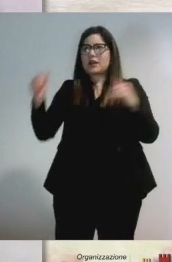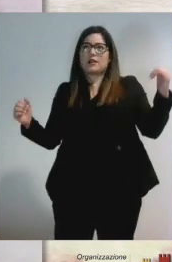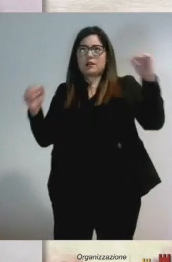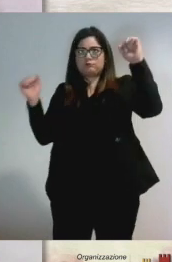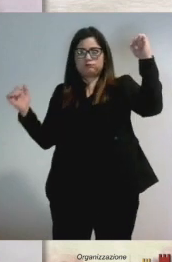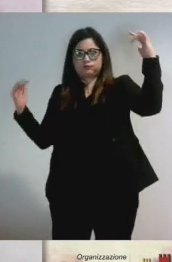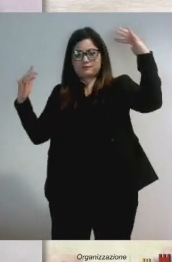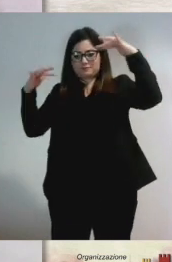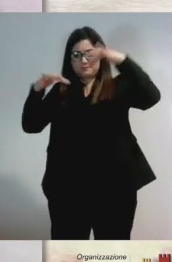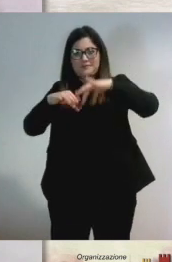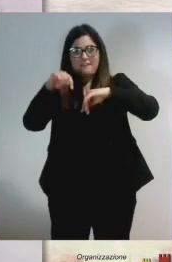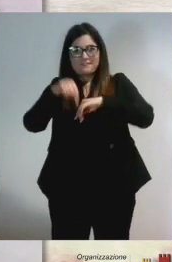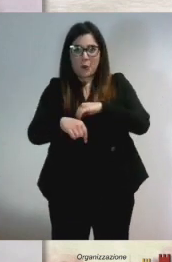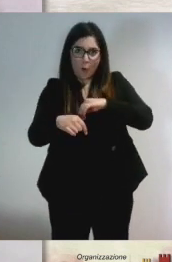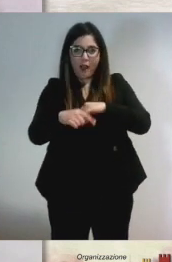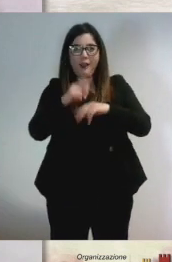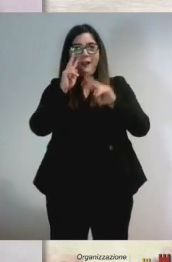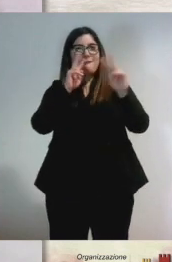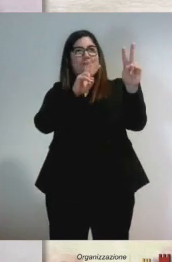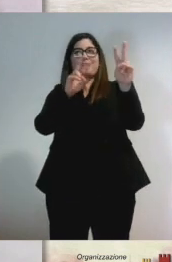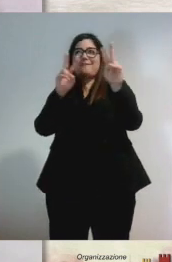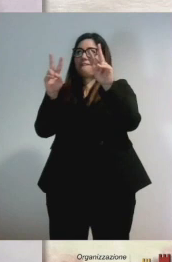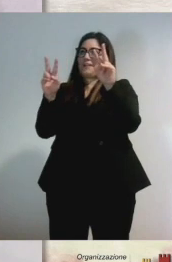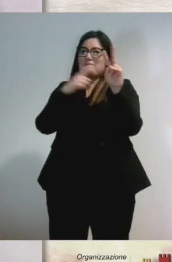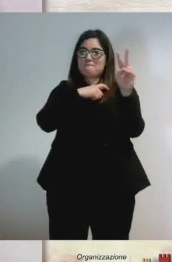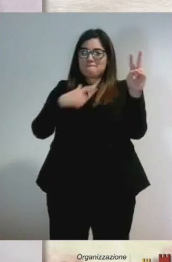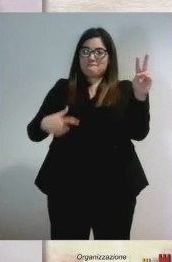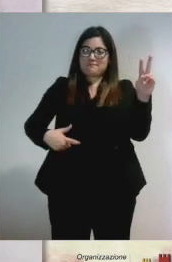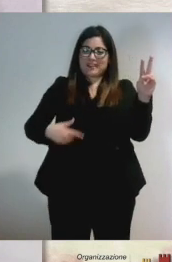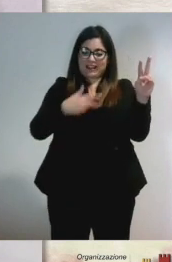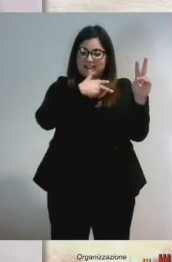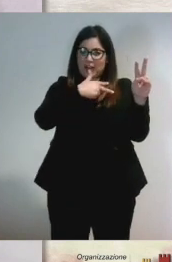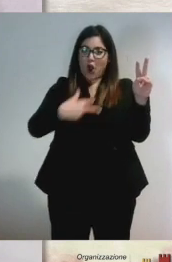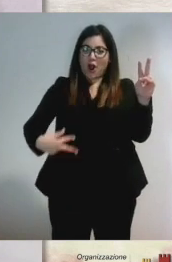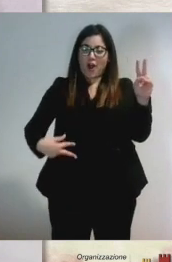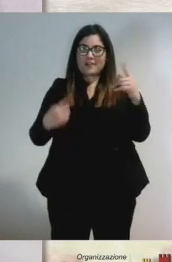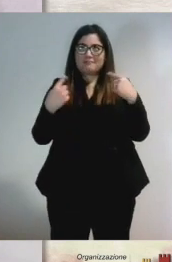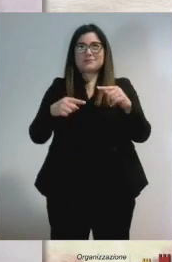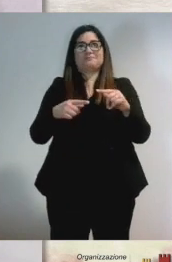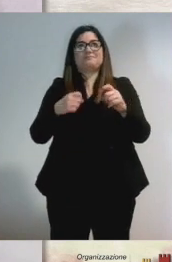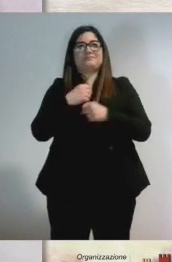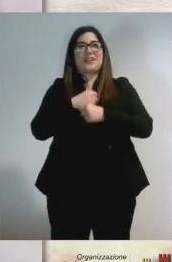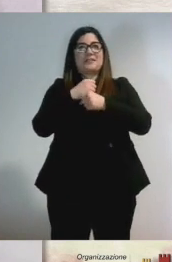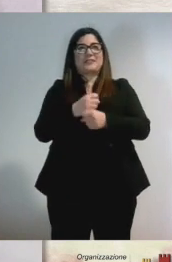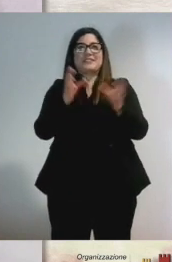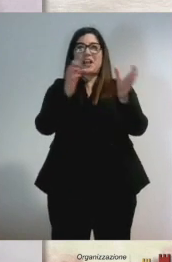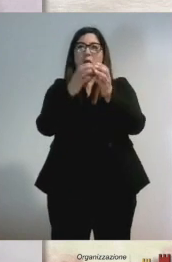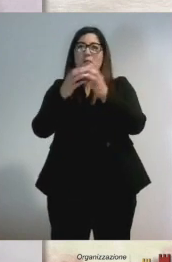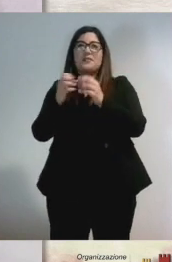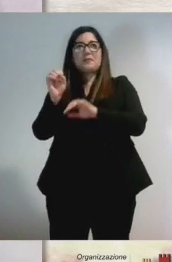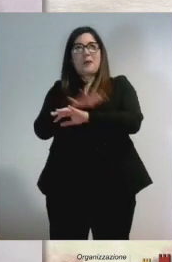vedervi di qui con le fasce Tricolori che rappresentano le vostre comunità è una bella emozione